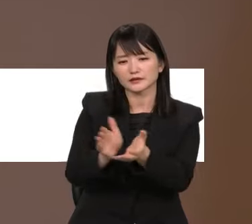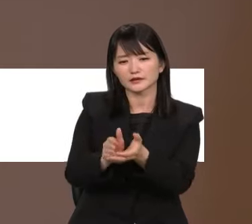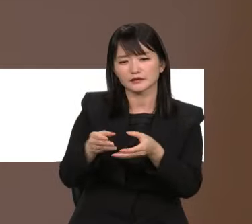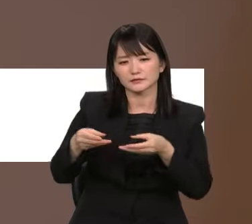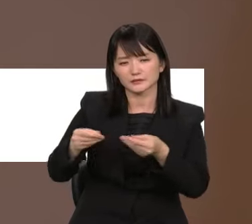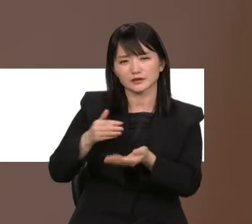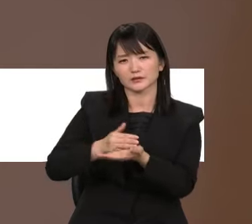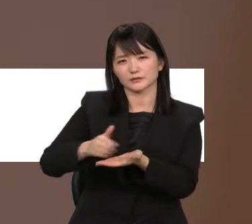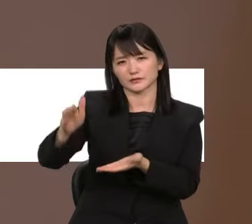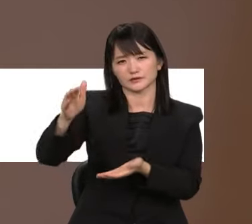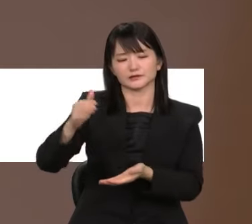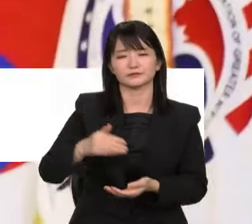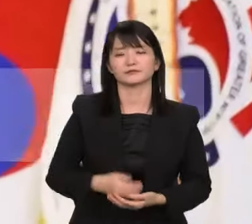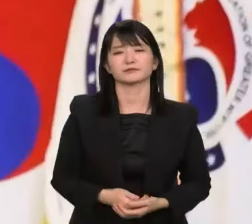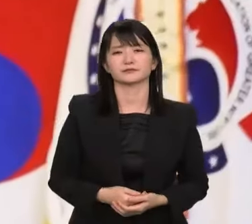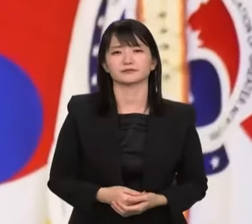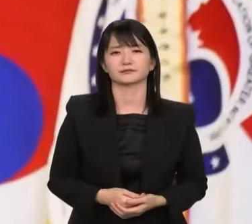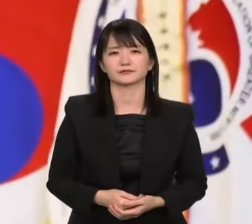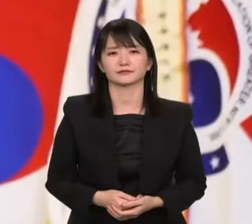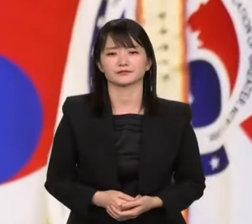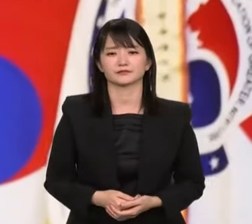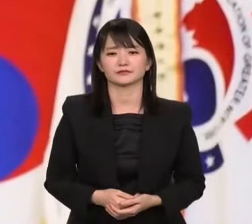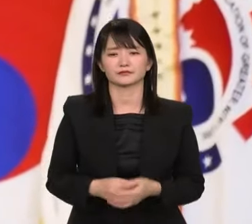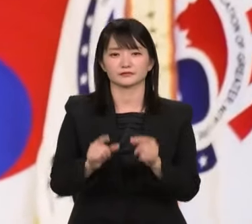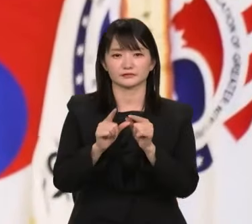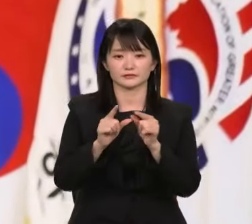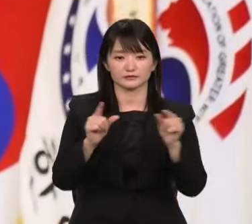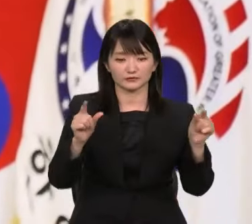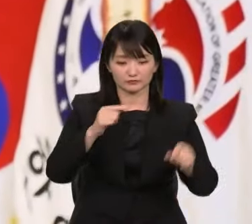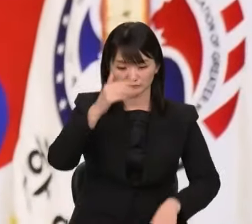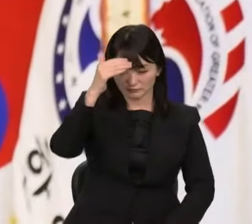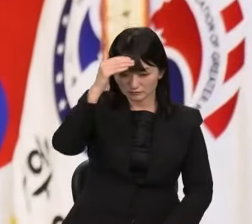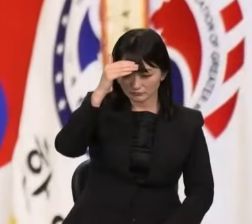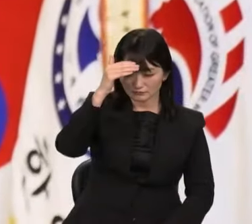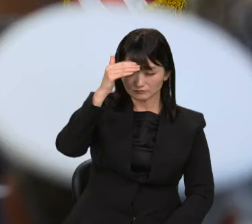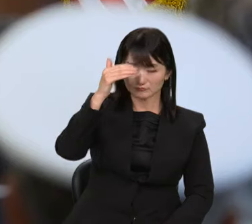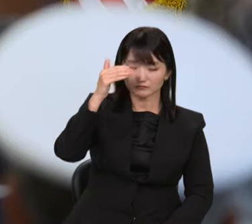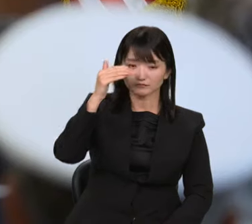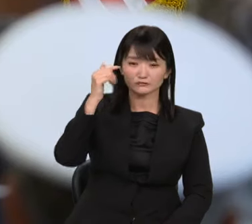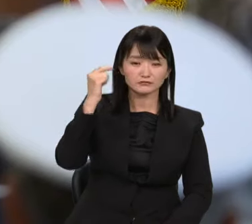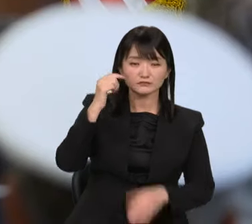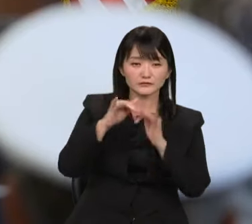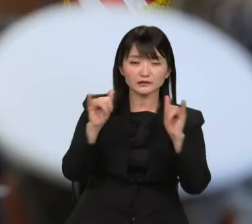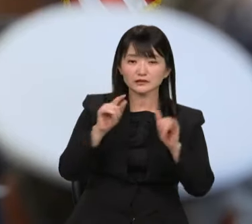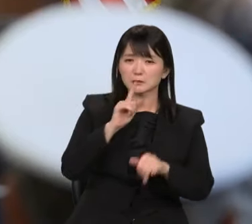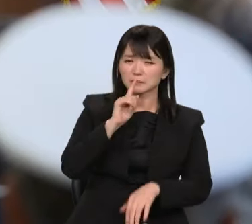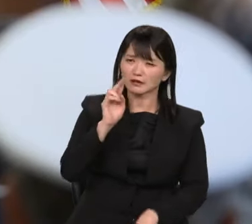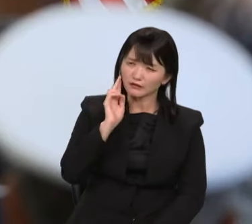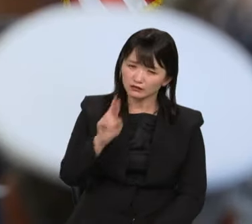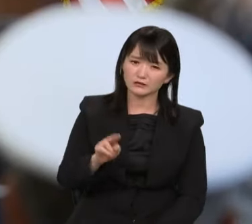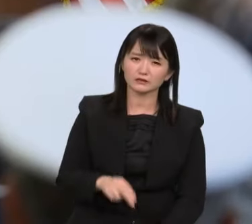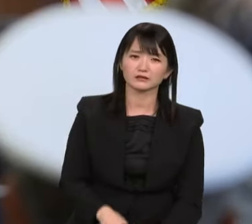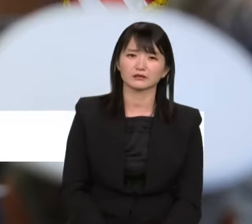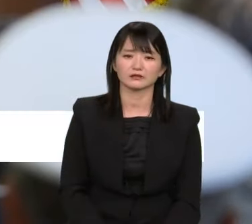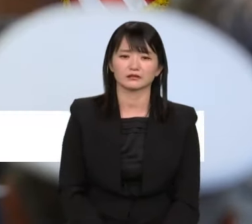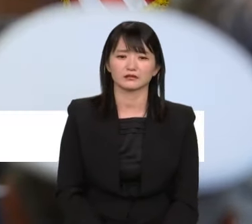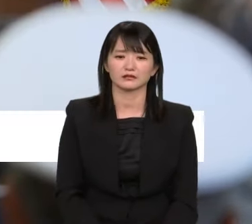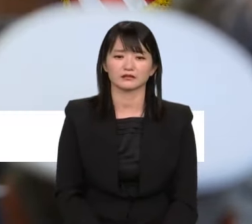세력들을 분쇄해내는 것입니다. 일부 청중 사이에선 발언이 과하다는 비판이 나왔습니다.